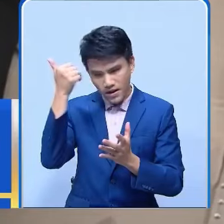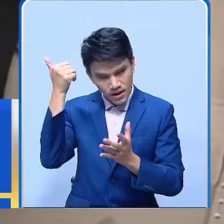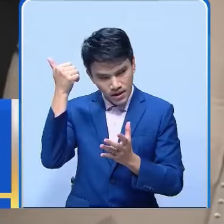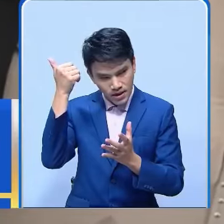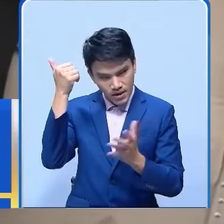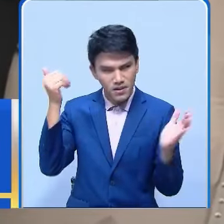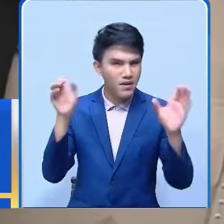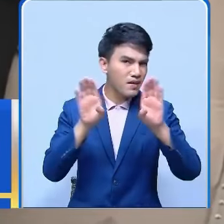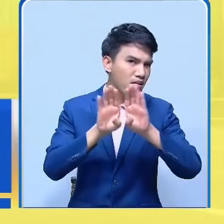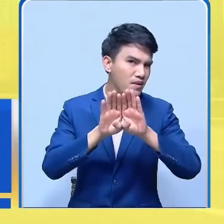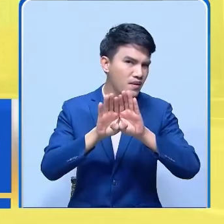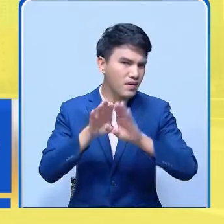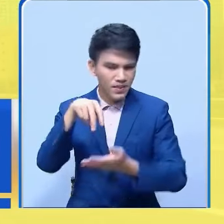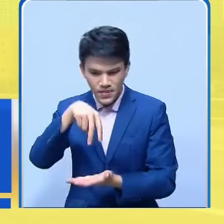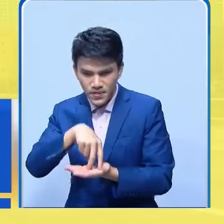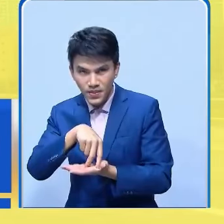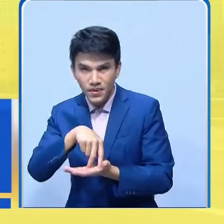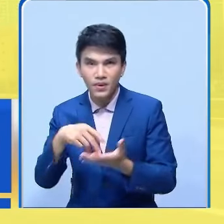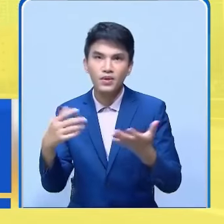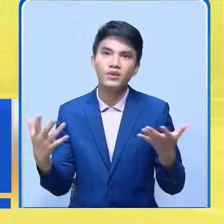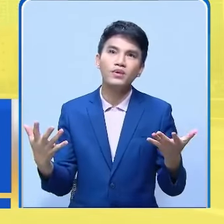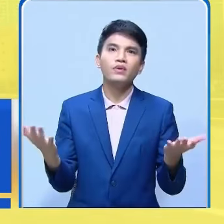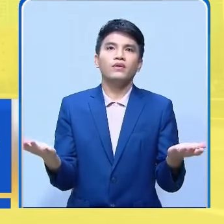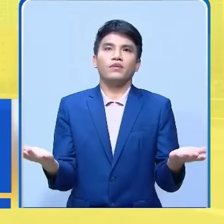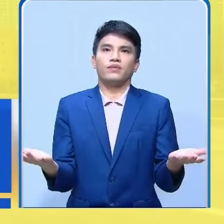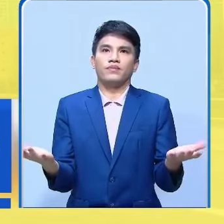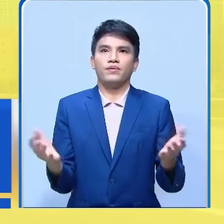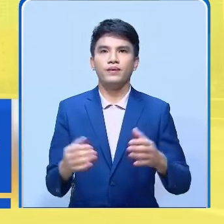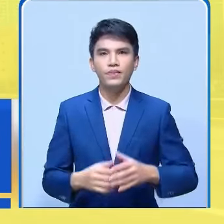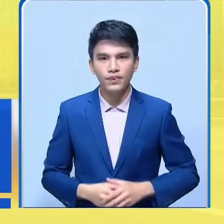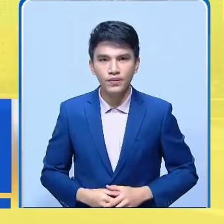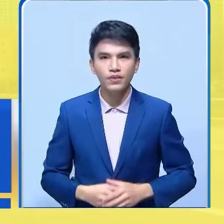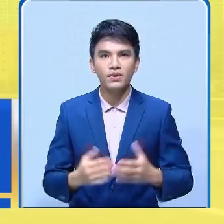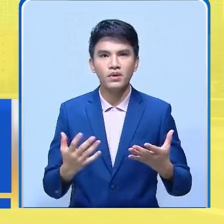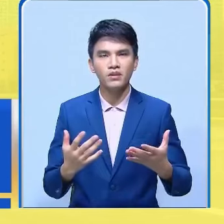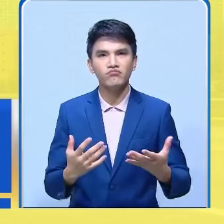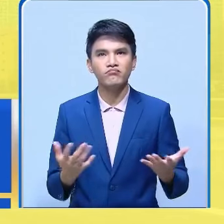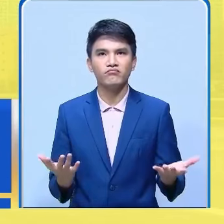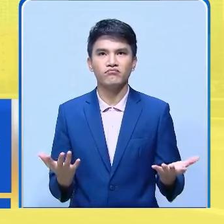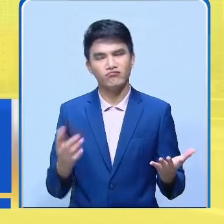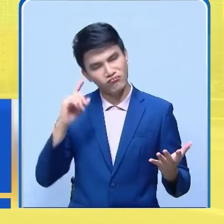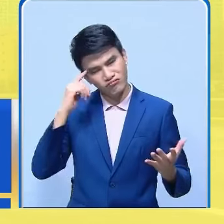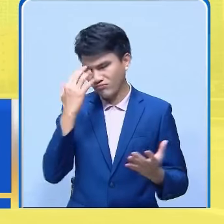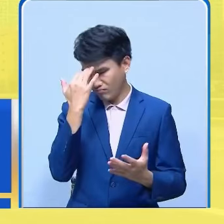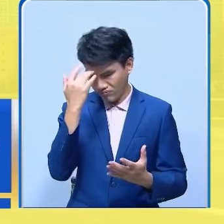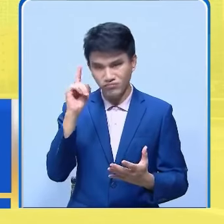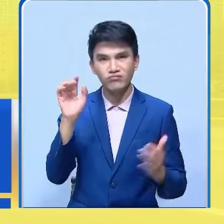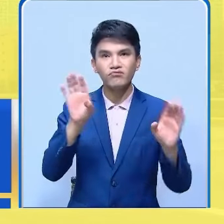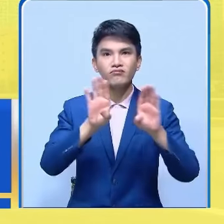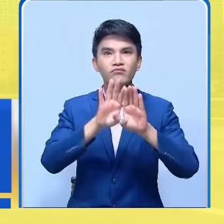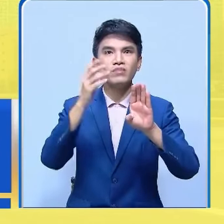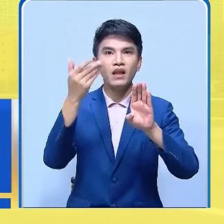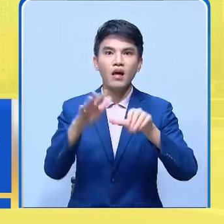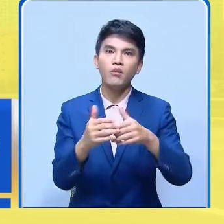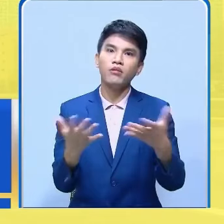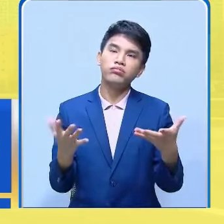งหรือเปล่า แล้วบรรยากาศหรือยังไงไม่รู้อ่ะดู อาจจะหน้ามืดตามัวอยู่หรือเปล่าว่าคิดว่าปิดม่านแล้วหรืออะไรยังไง